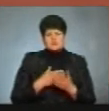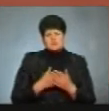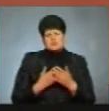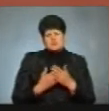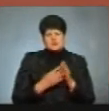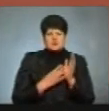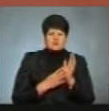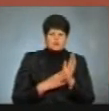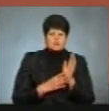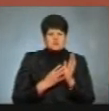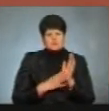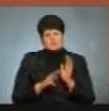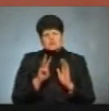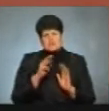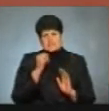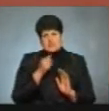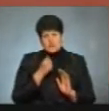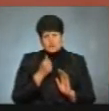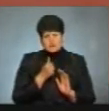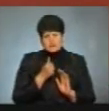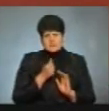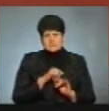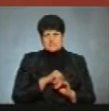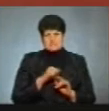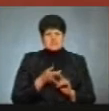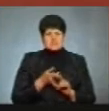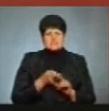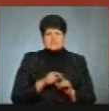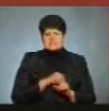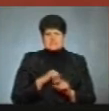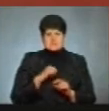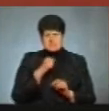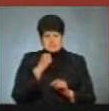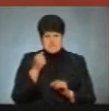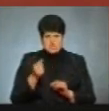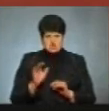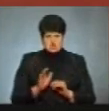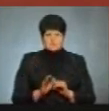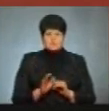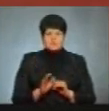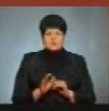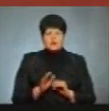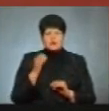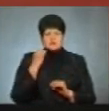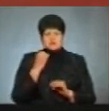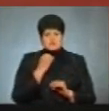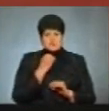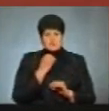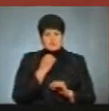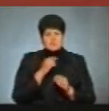приблизно 90-93 років. Це самі старші атракціони. Але